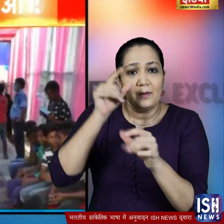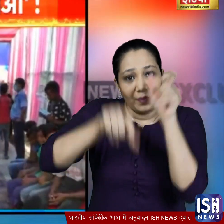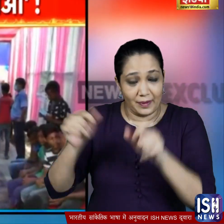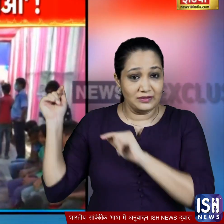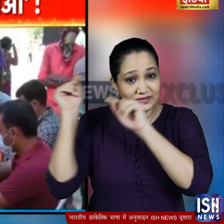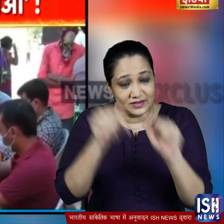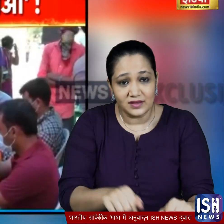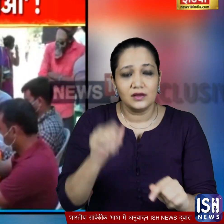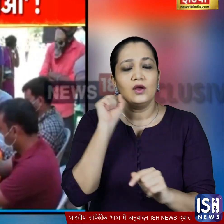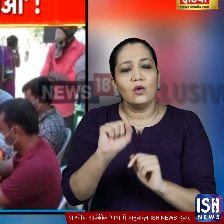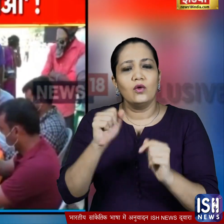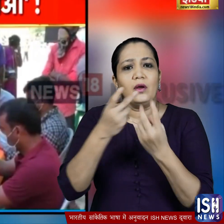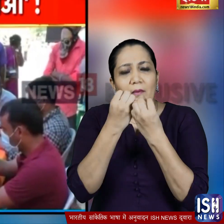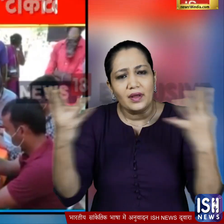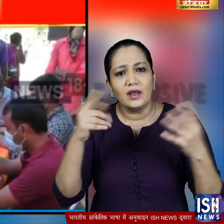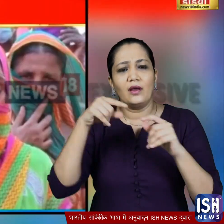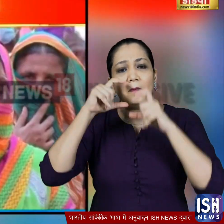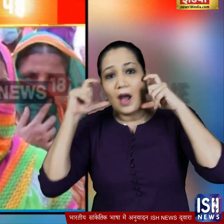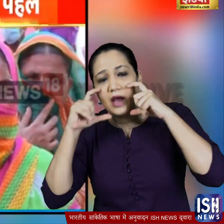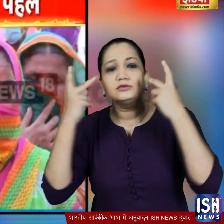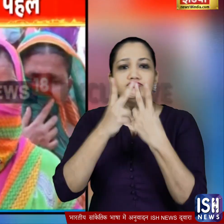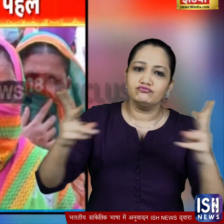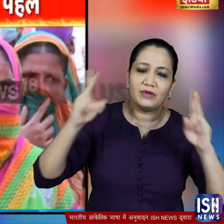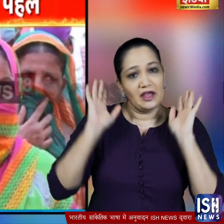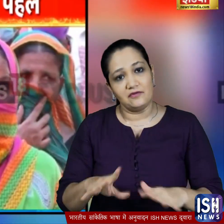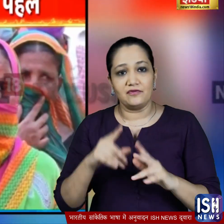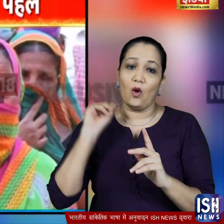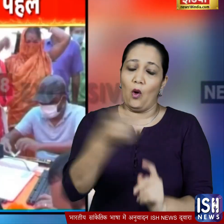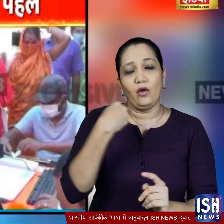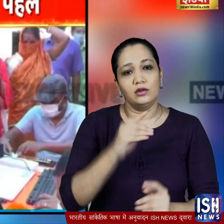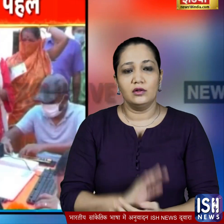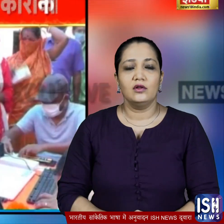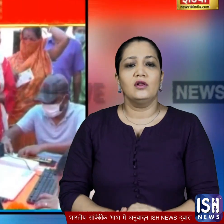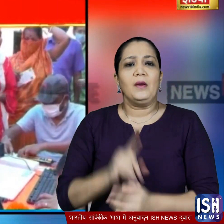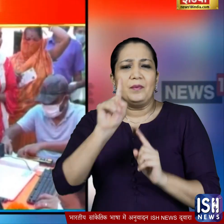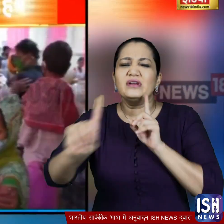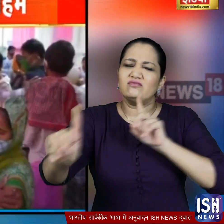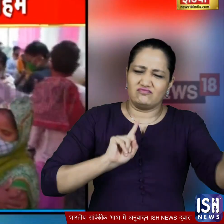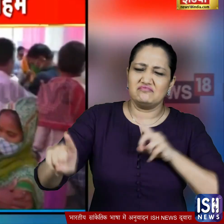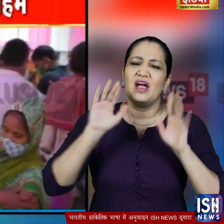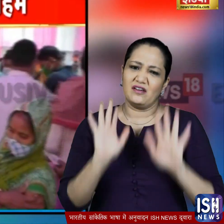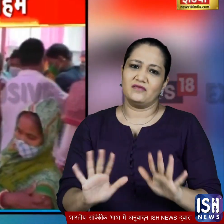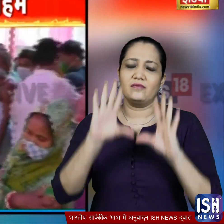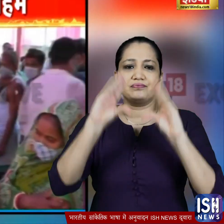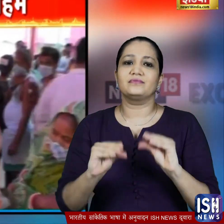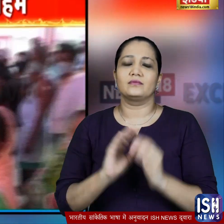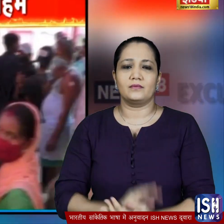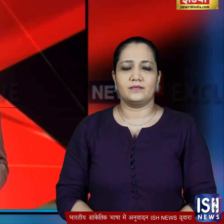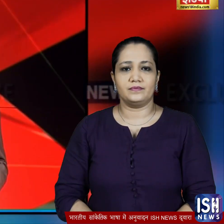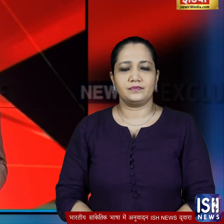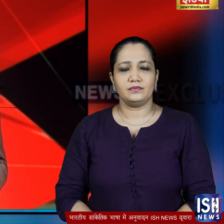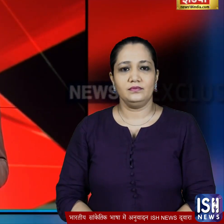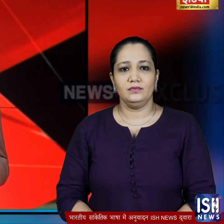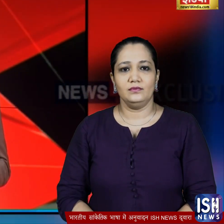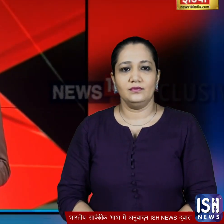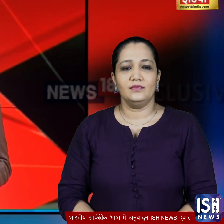भी लोग वैक्सीन लगवाने पहुंचे उनमें ज्यादातर के चेहरे मास्क या कपड़ों से ढके नजर आए। हालांकि जरूरी दूरी की कमी वहां साफ तौर पर देखी गई।